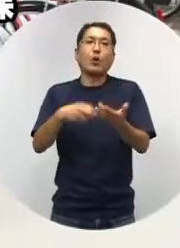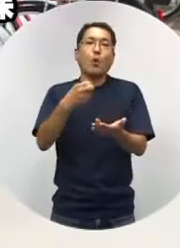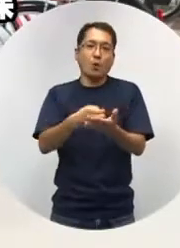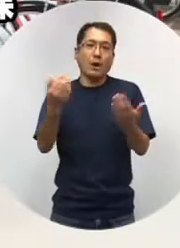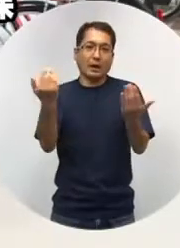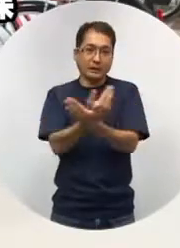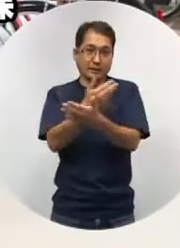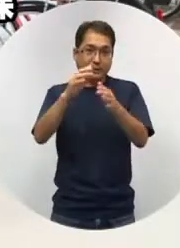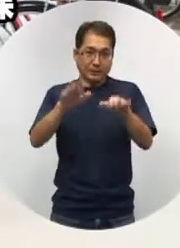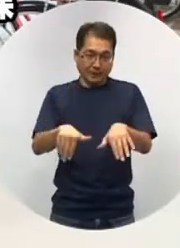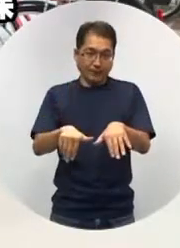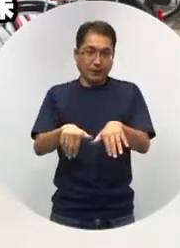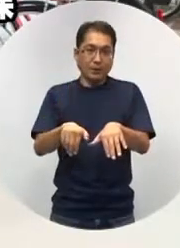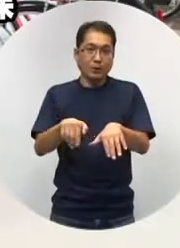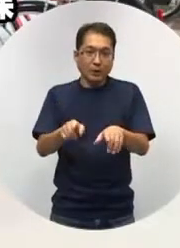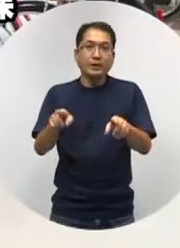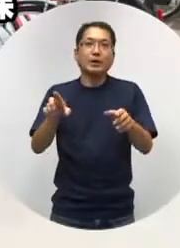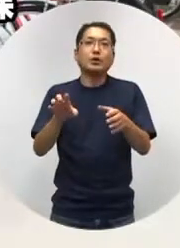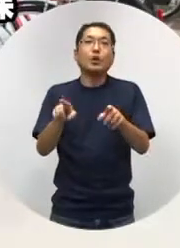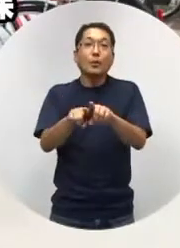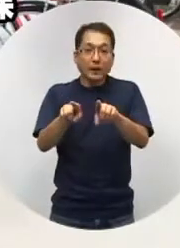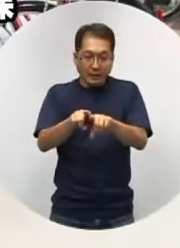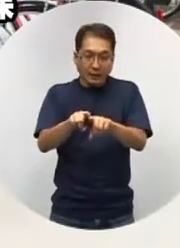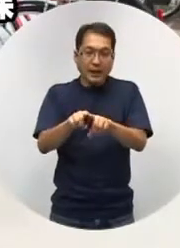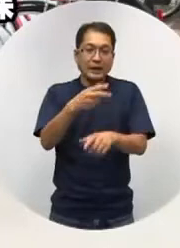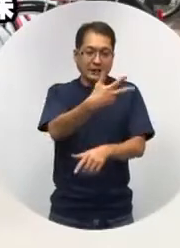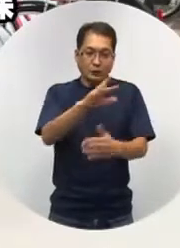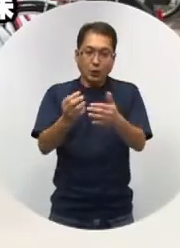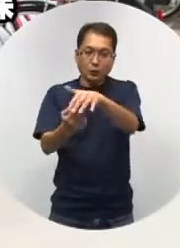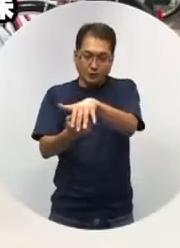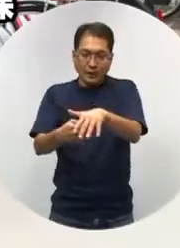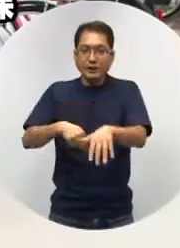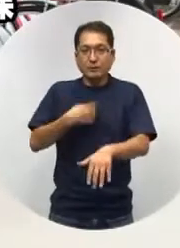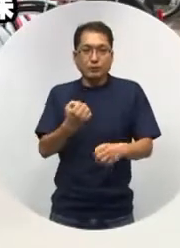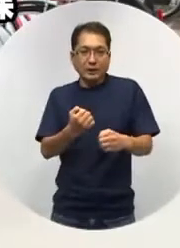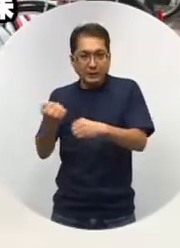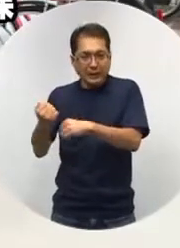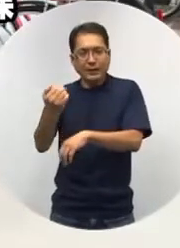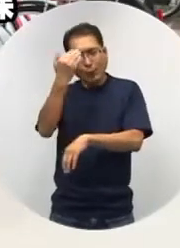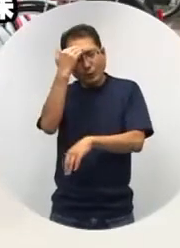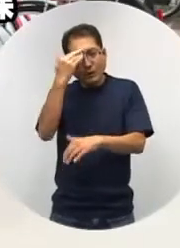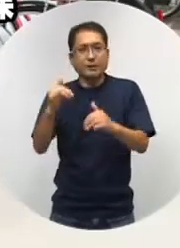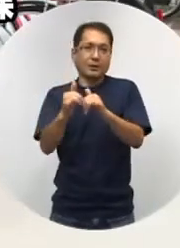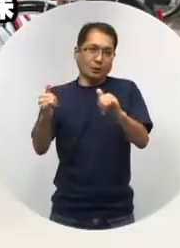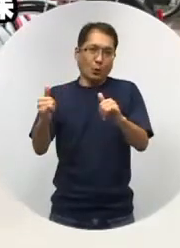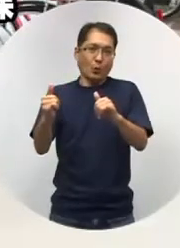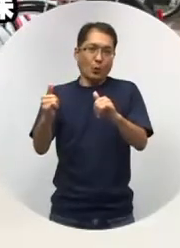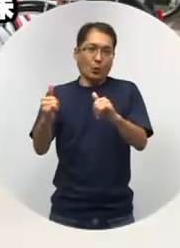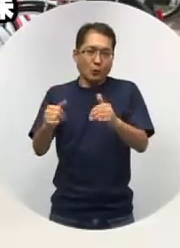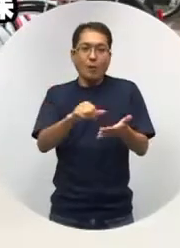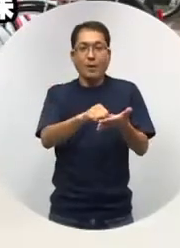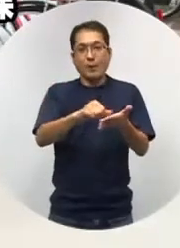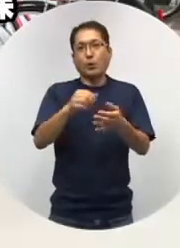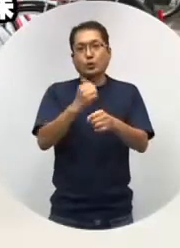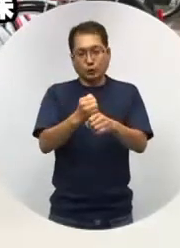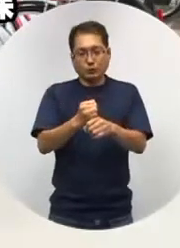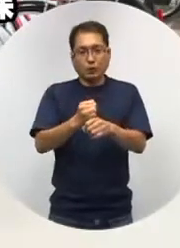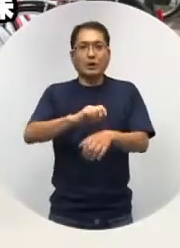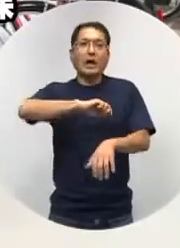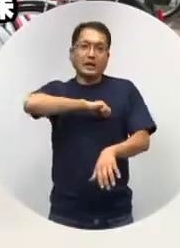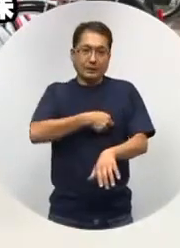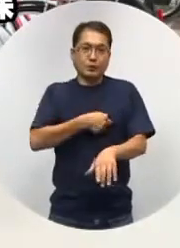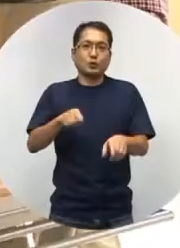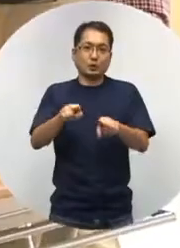そういったことによりまして、各市町村で自力避難が困難な方々のですね、名簿を作ることが義務付けられ